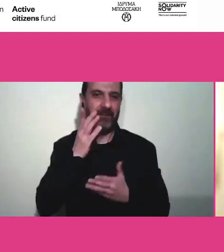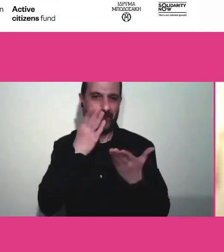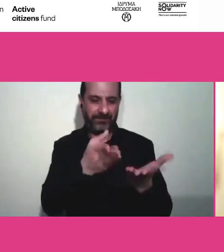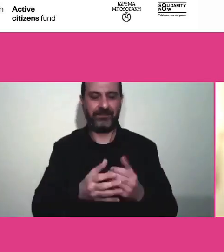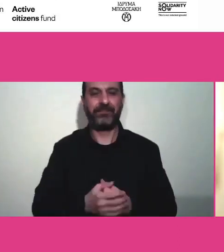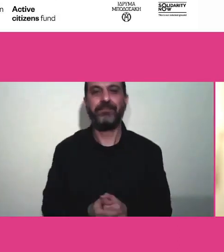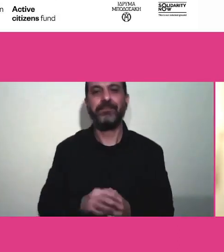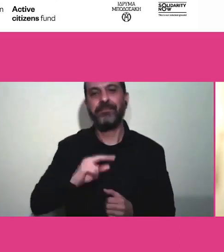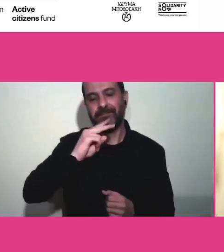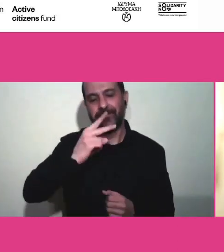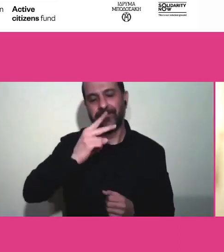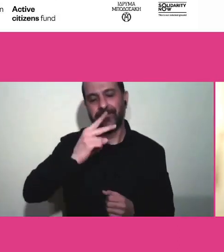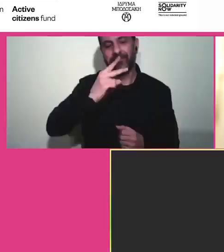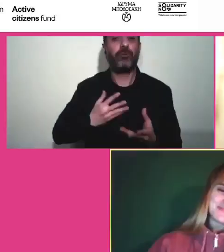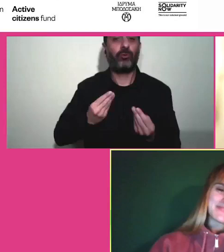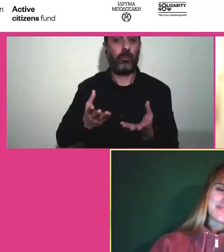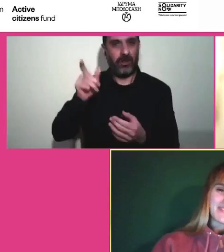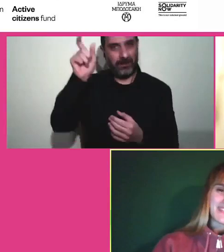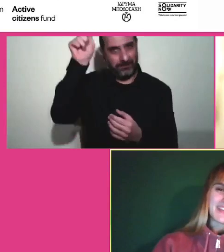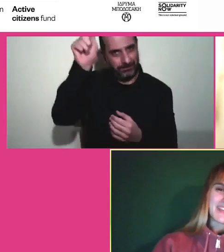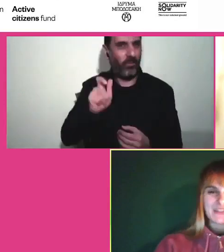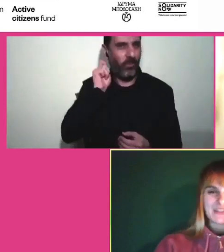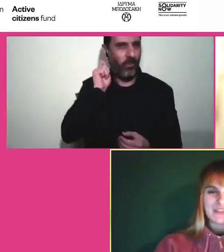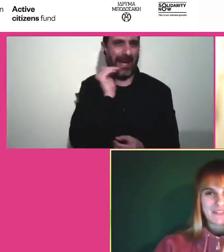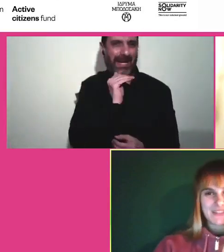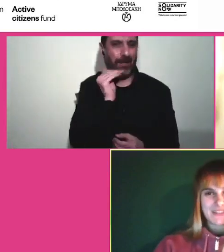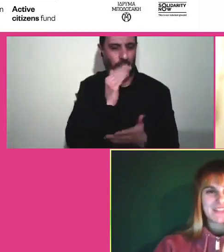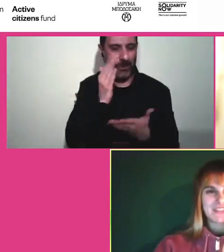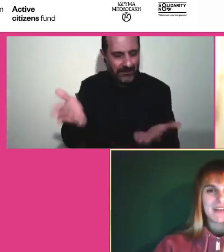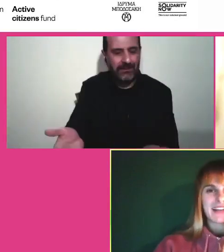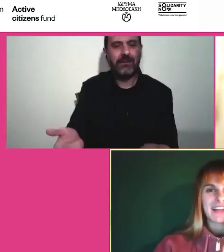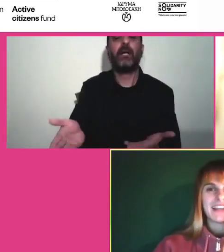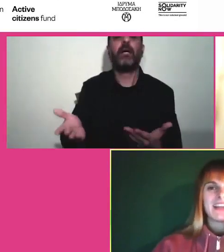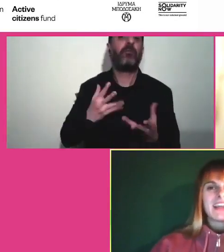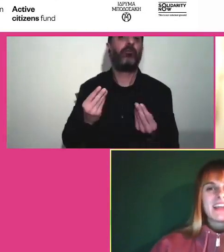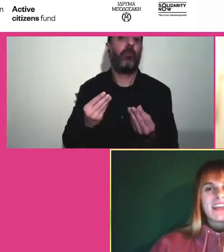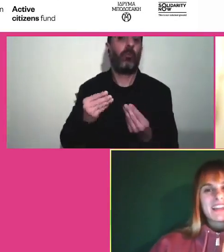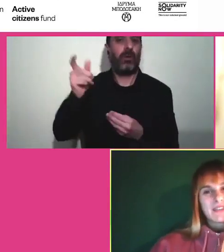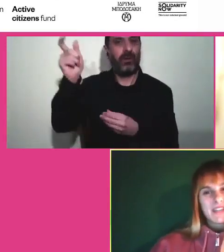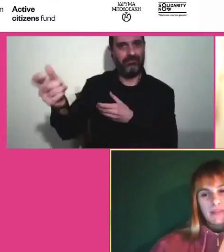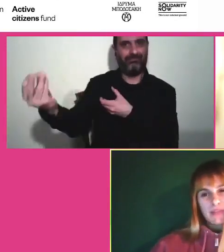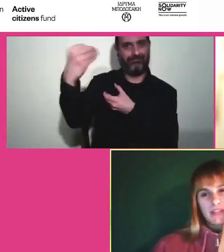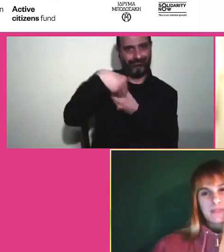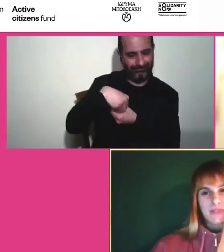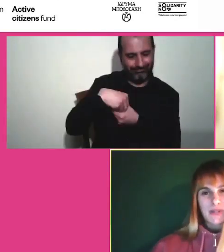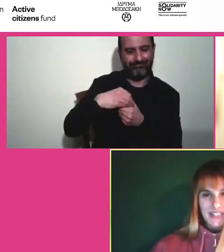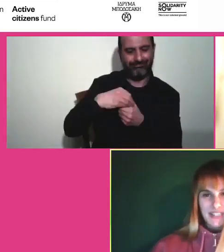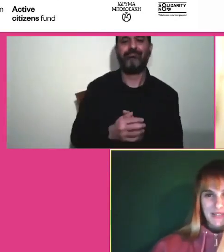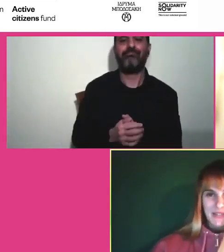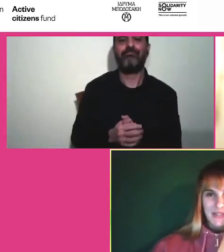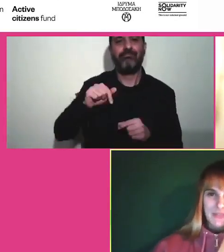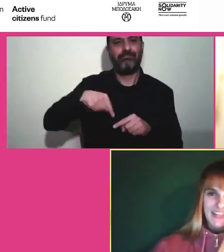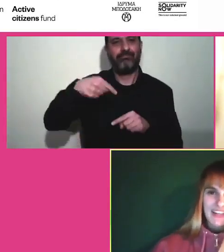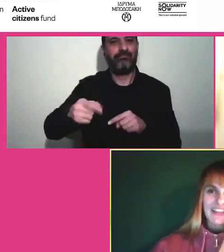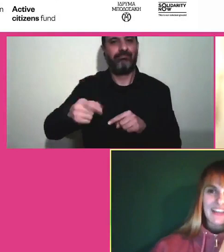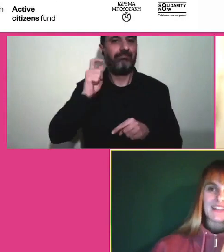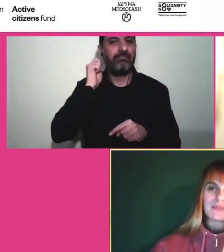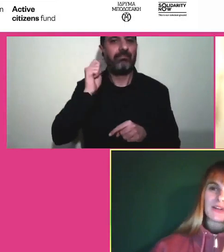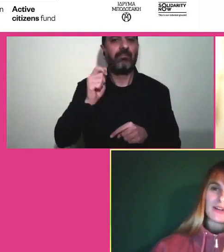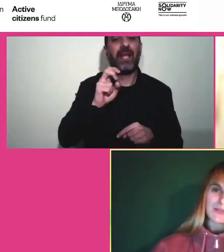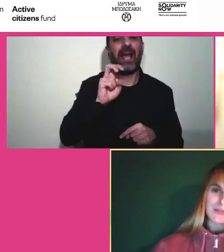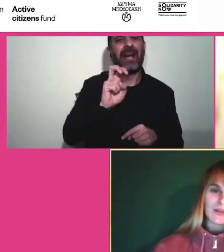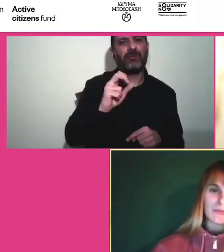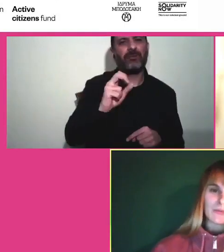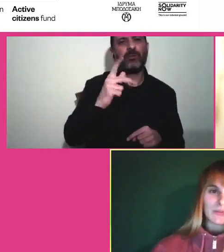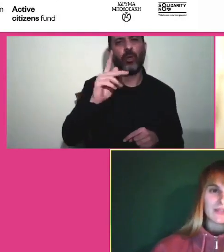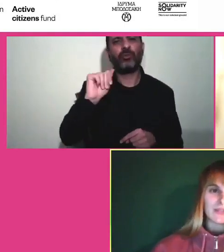Βεβαίως. Ευχαριστούμε πάρα πολύ, Γρηγόρη. Χαιρόμαστε που είσαι μαζί μας και πάλι. Τώρα θα περάσουμε στον Χρήστο τον Καψάλα, είναι ο